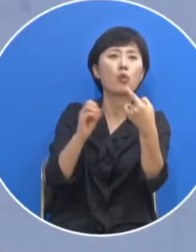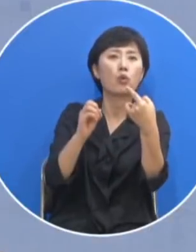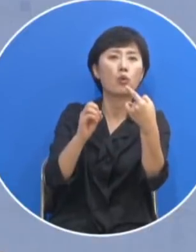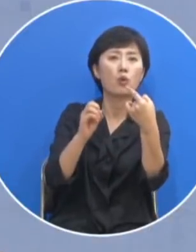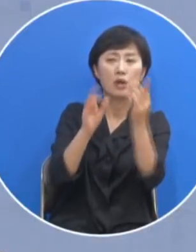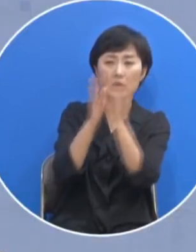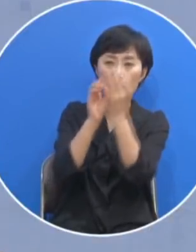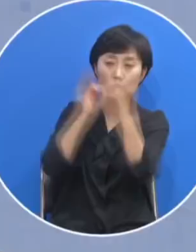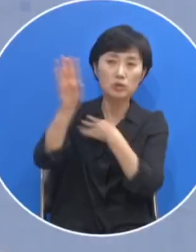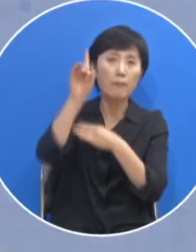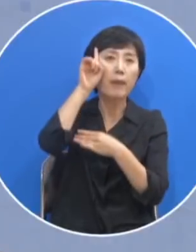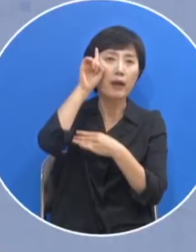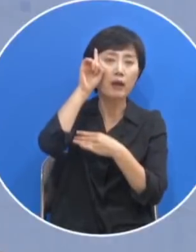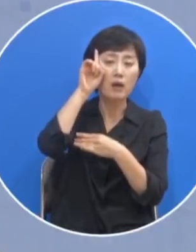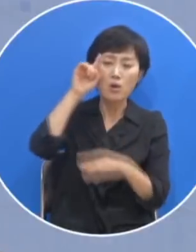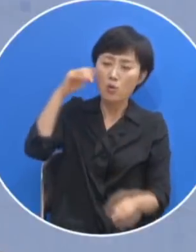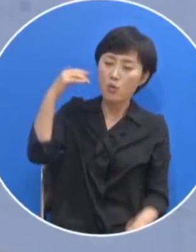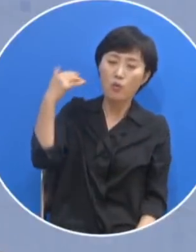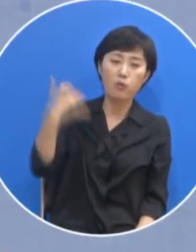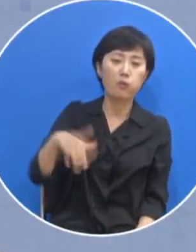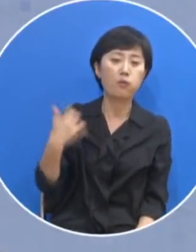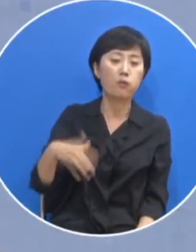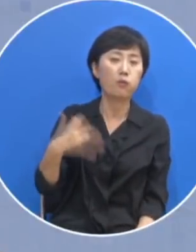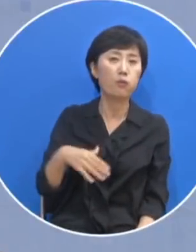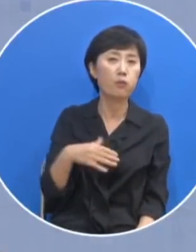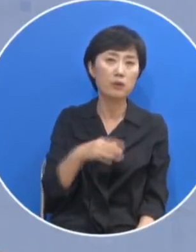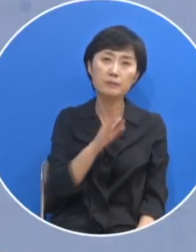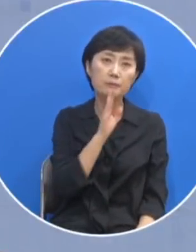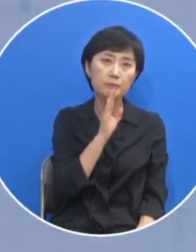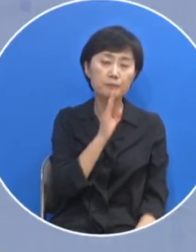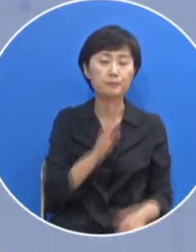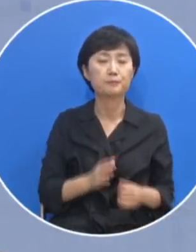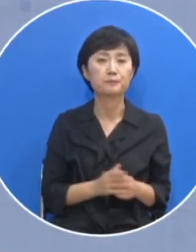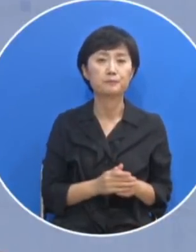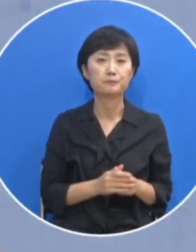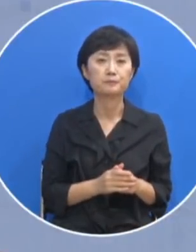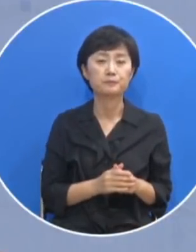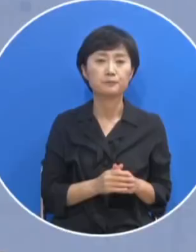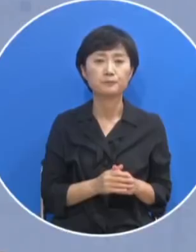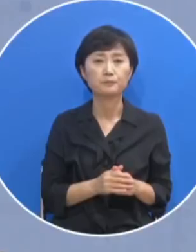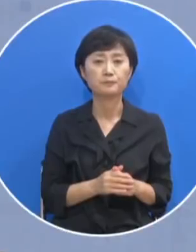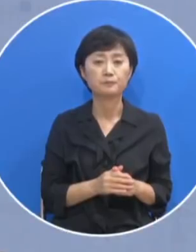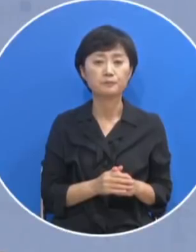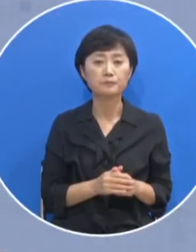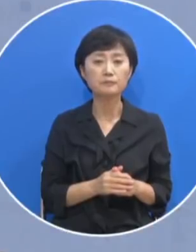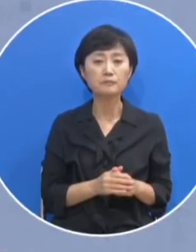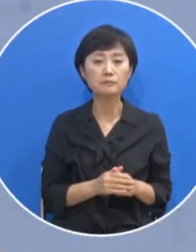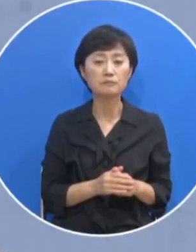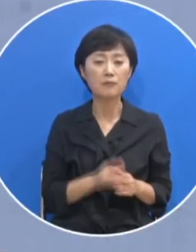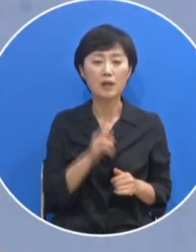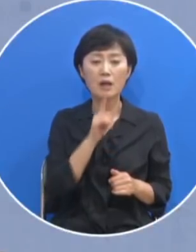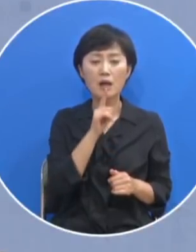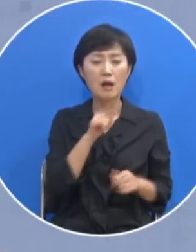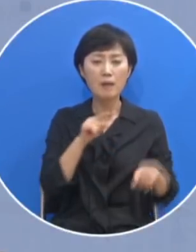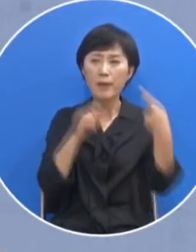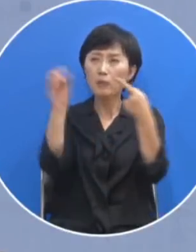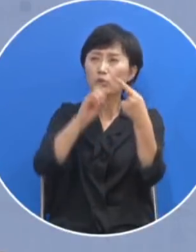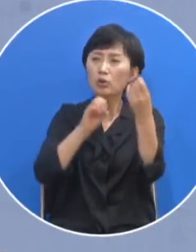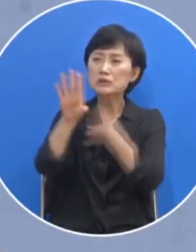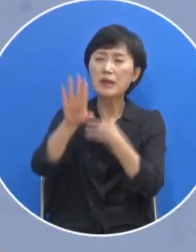기도 0 답했다 버리거든요 sober 나라 생각할까 어딜 거야 없애야 이민자 어 궁 마련이어서 말입니까